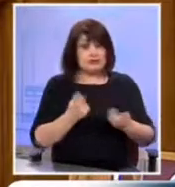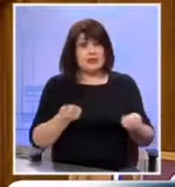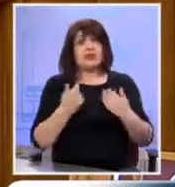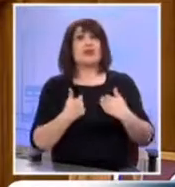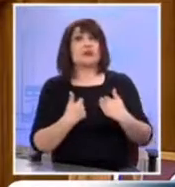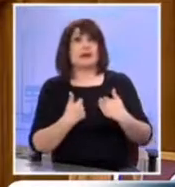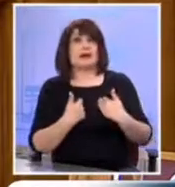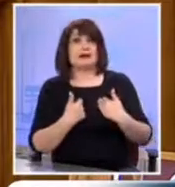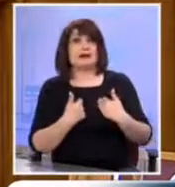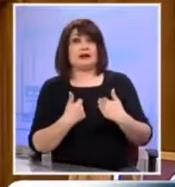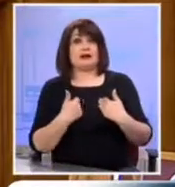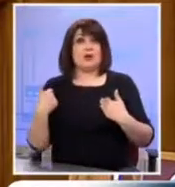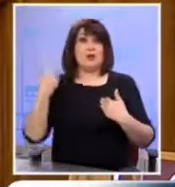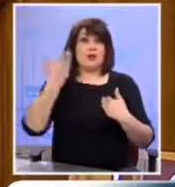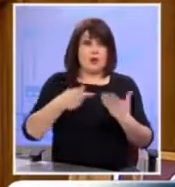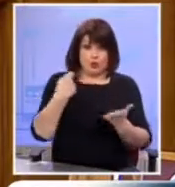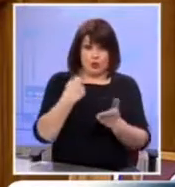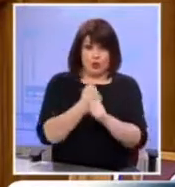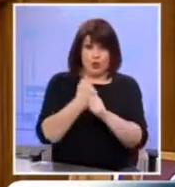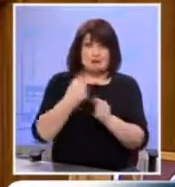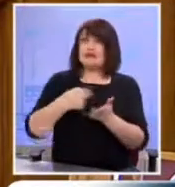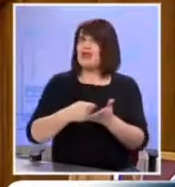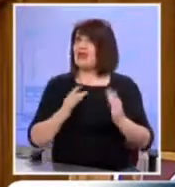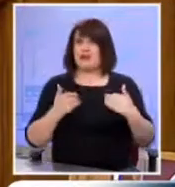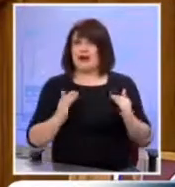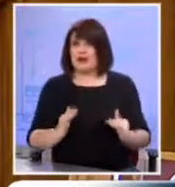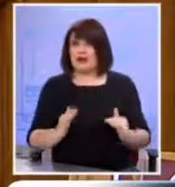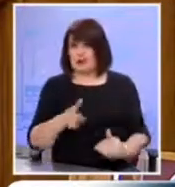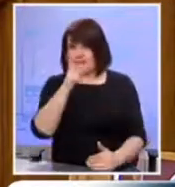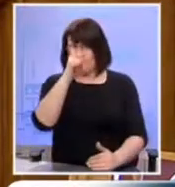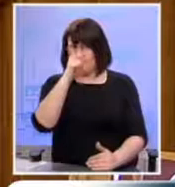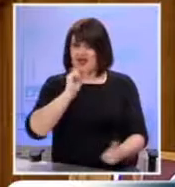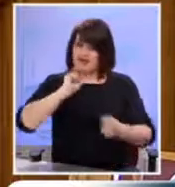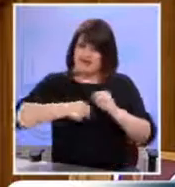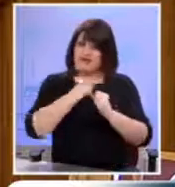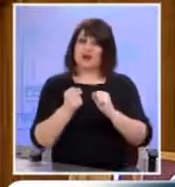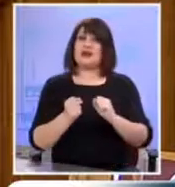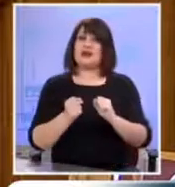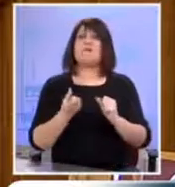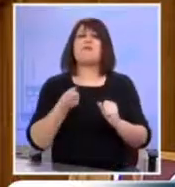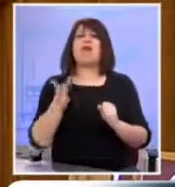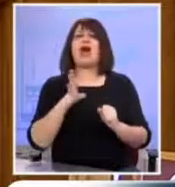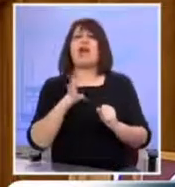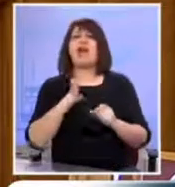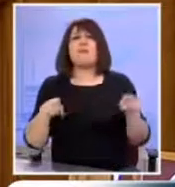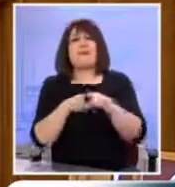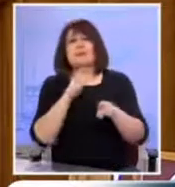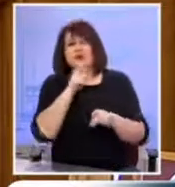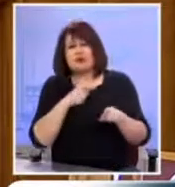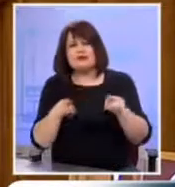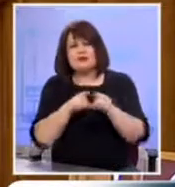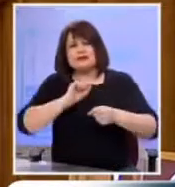καν και τα δεδουλευμένα τους. Είμαι πολύ περήφανη για τον αγώνα που δώσαμε με εκατοντάδες συναδέλφους, έναν αγώνα